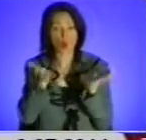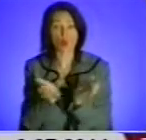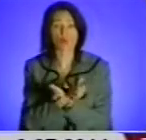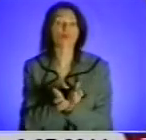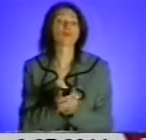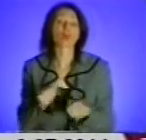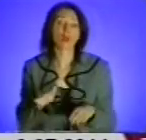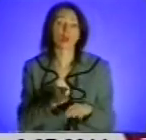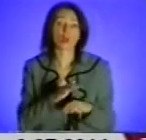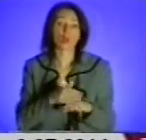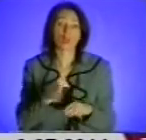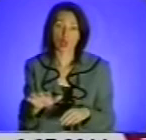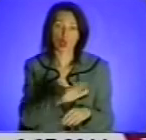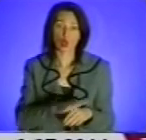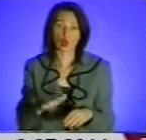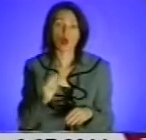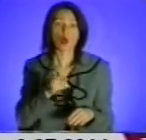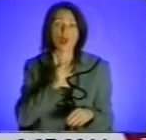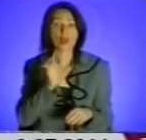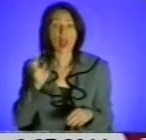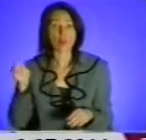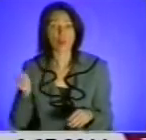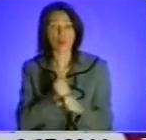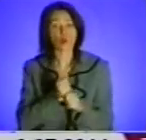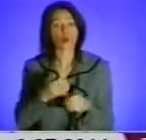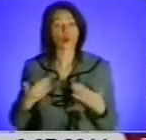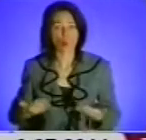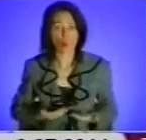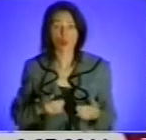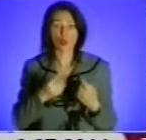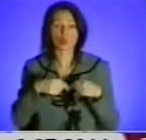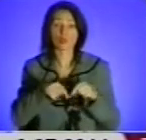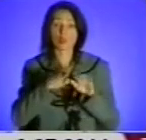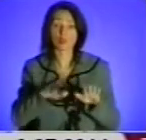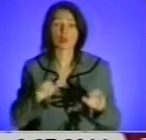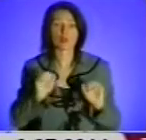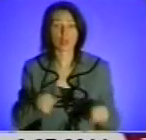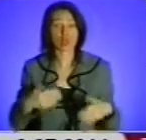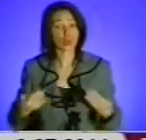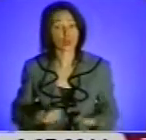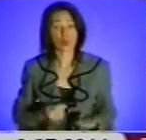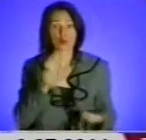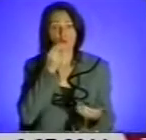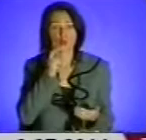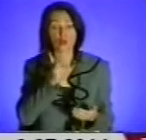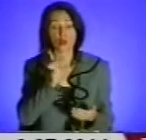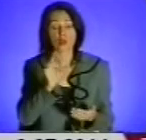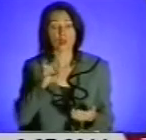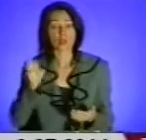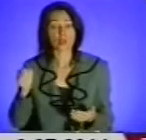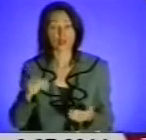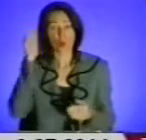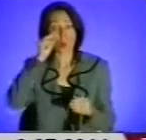облагородження території. У Кременці роботу і побут їм організувала місцева влада. Проживають і харчуються у Кременецькому